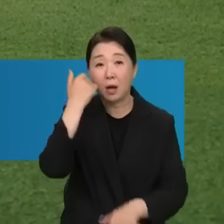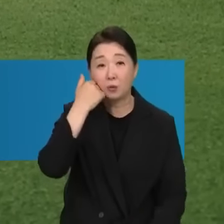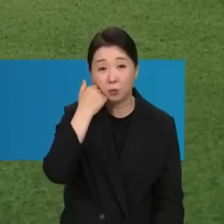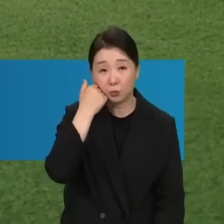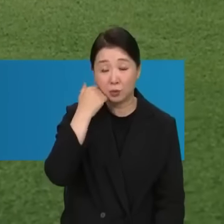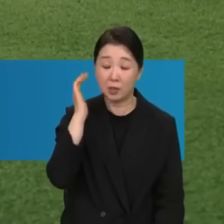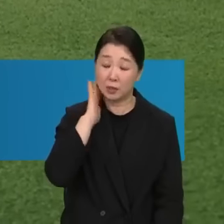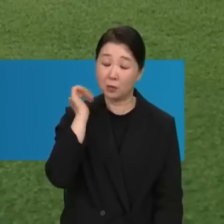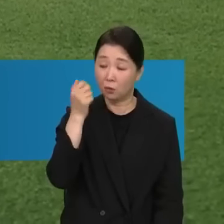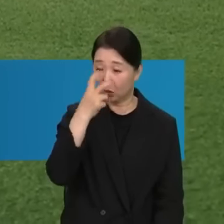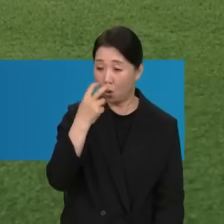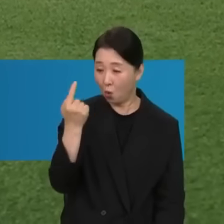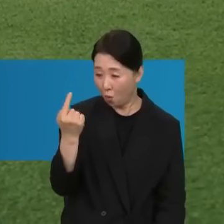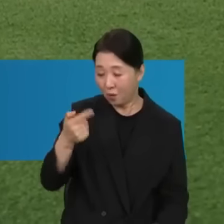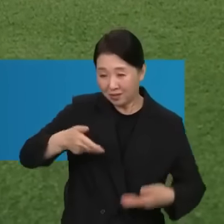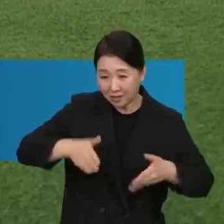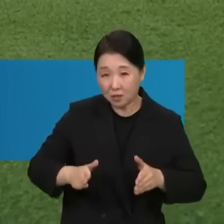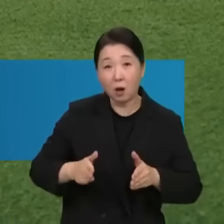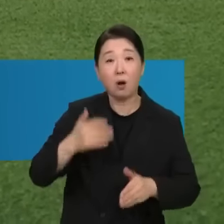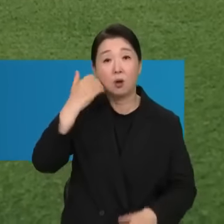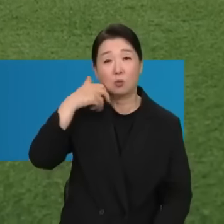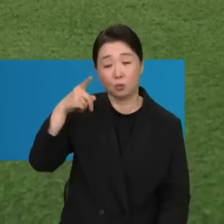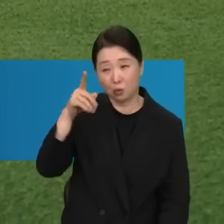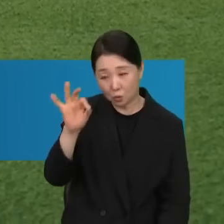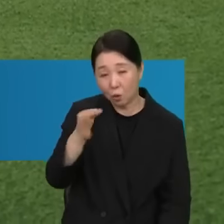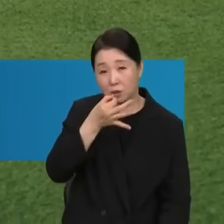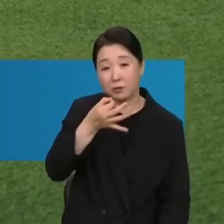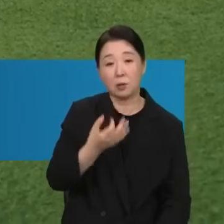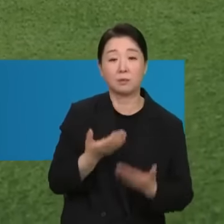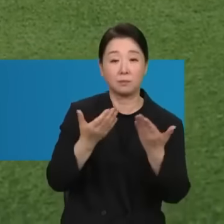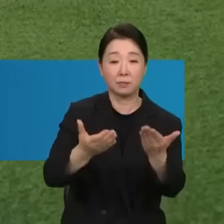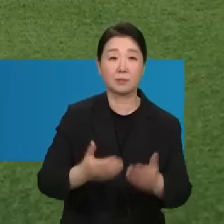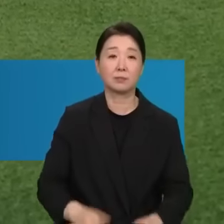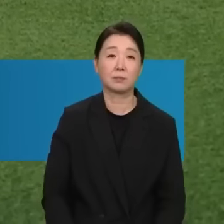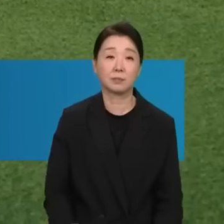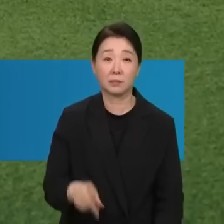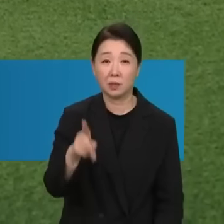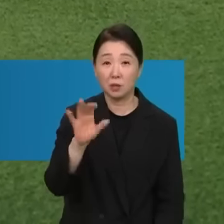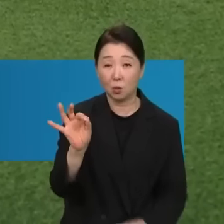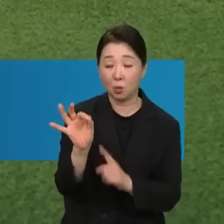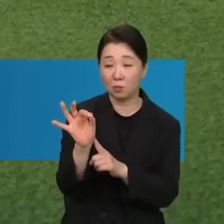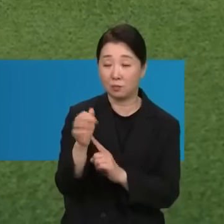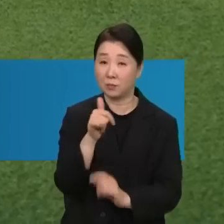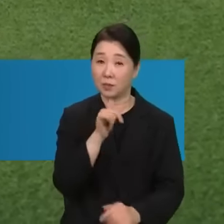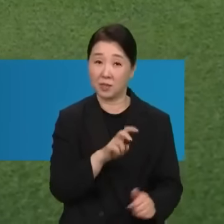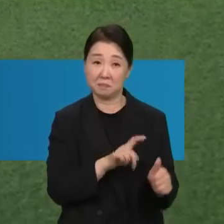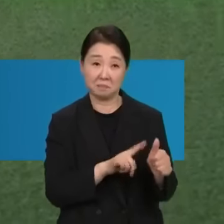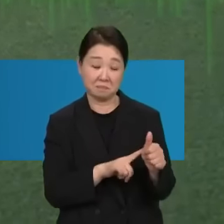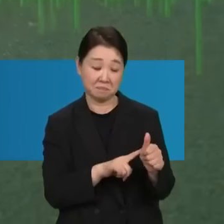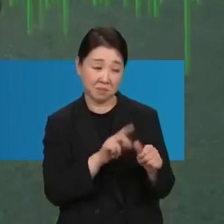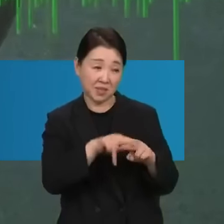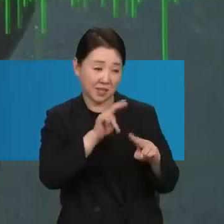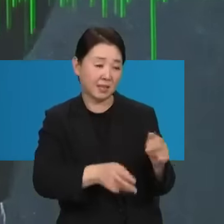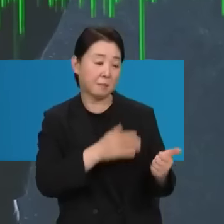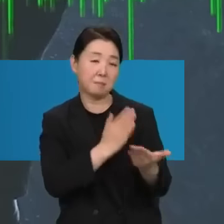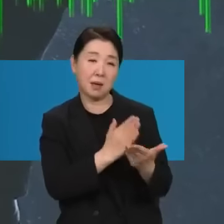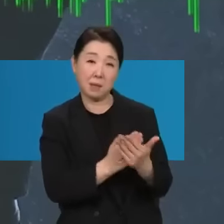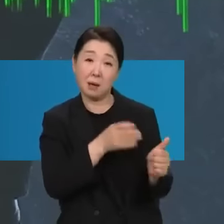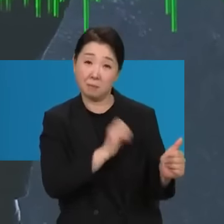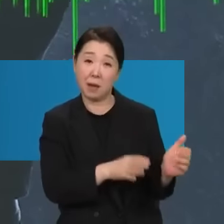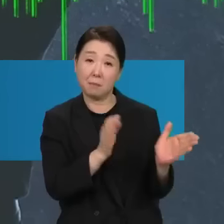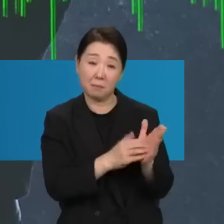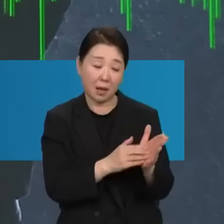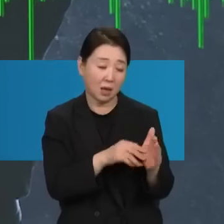대통령 경호처 출신 송모 씨의 목소리를 들려드리겠습니다. 송 씨는 자신이 임 전 사단장의 사퇴를 만류했고 그